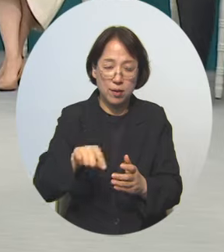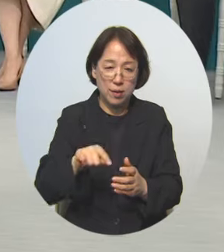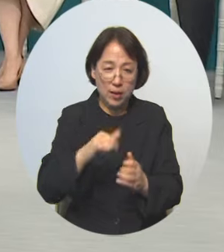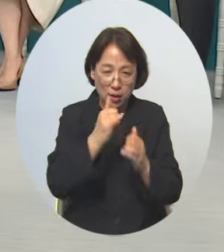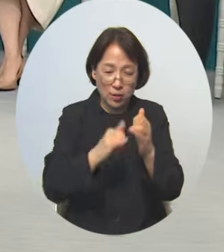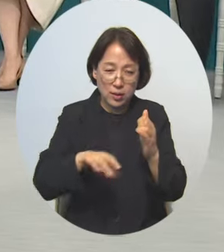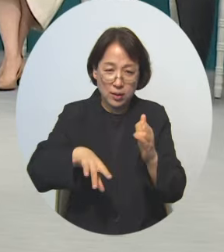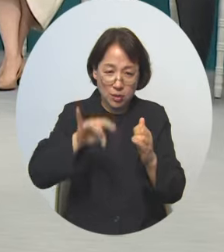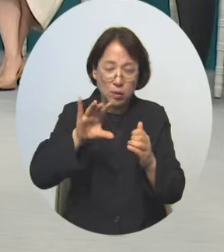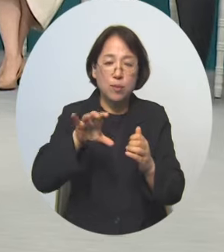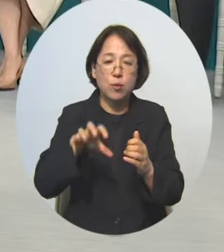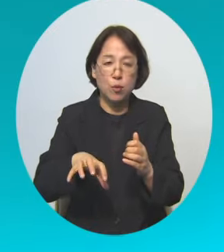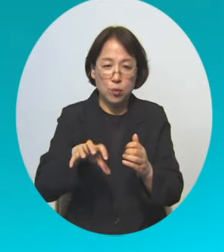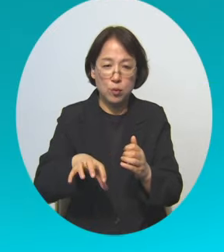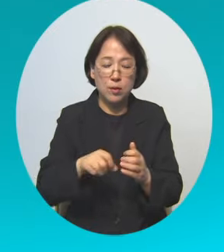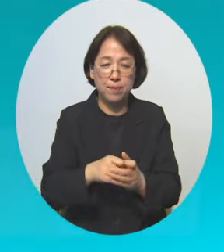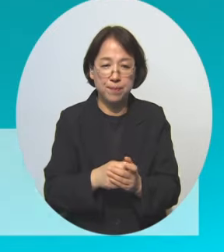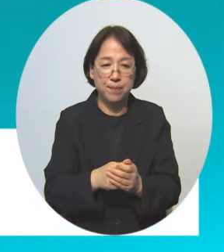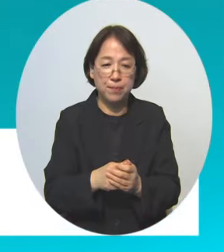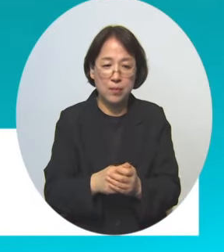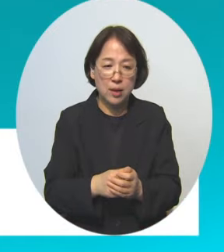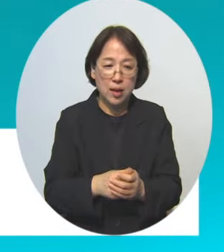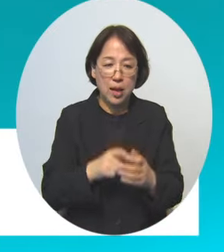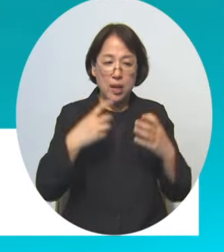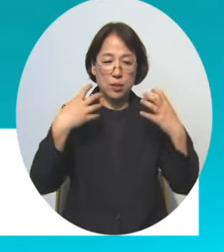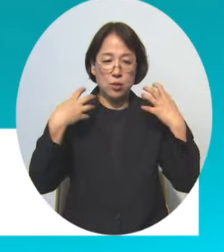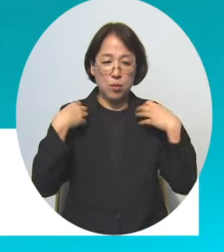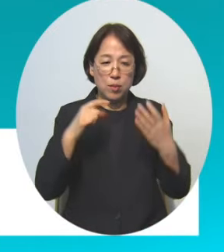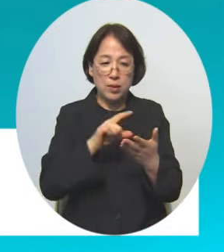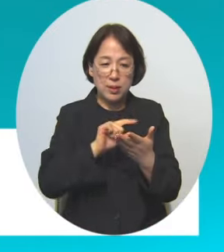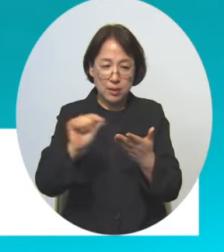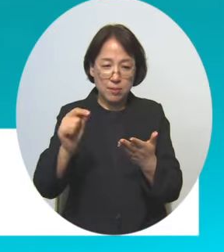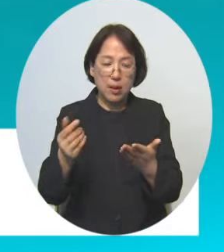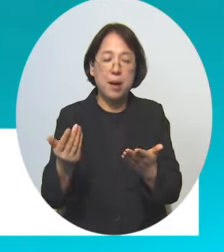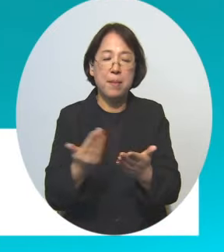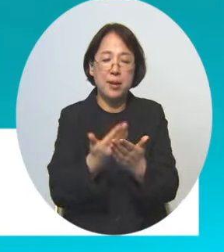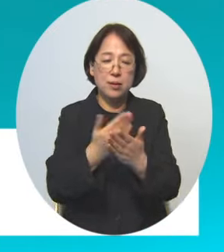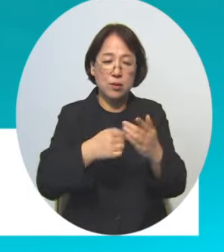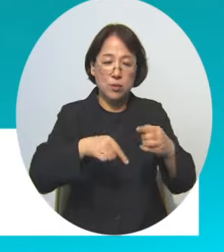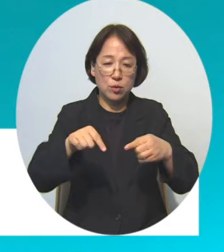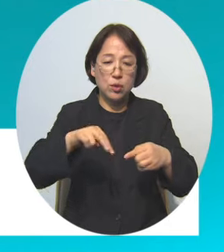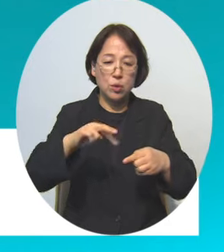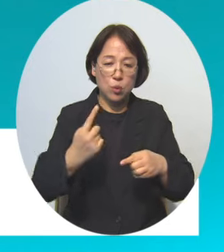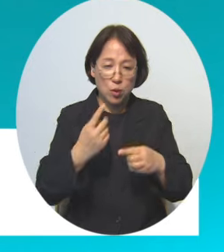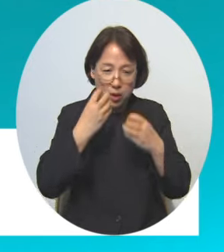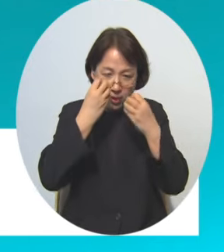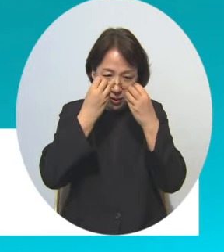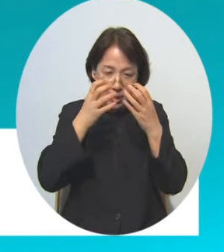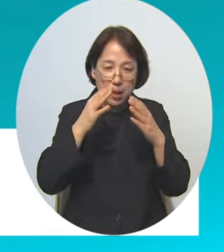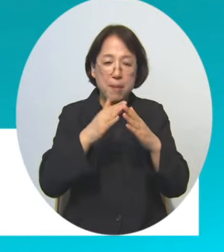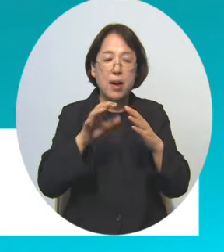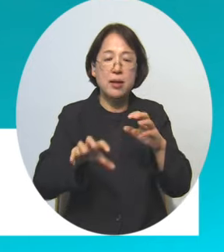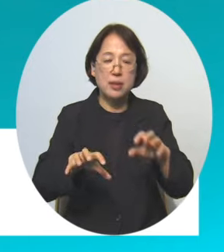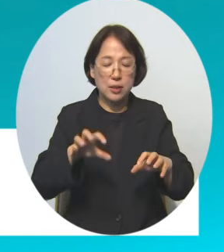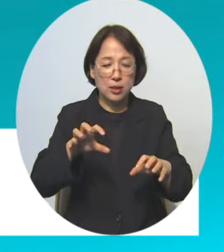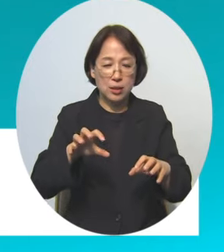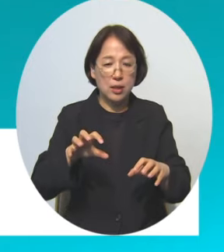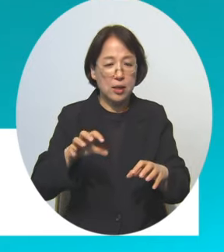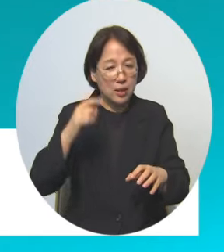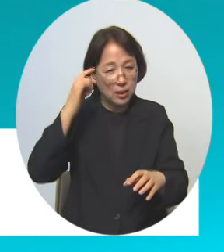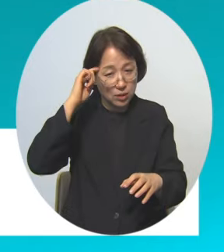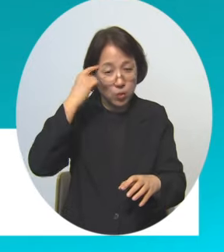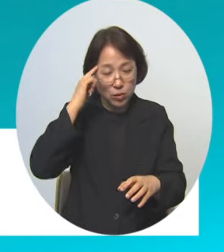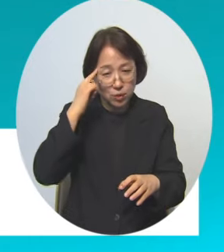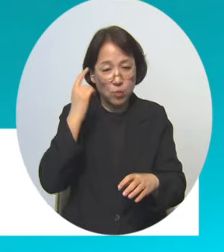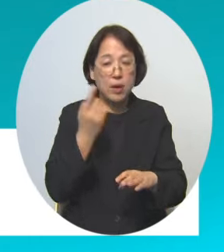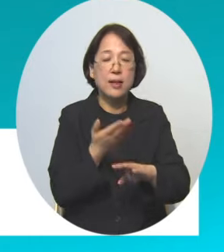상통한다고 강조했습니다. 우리 정부의 지방발전 정책도 새마을운동 정신과